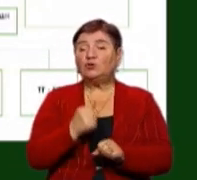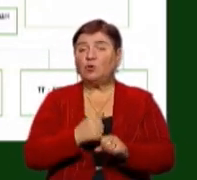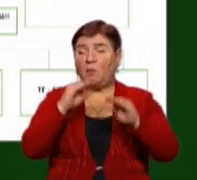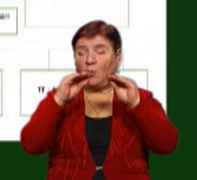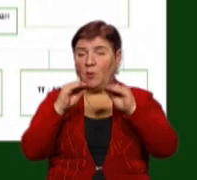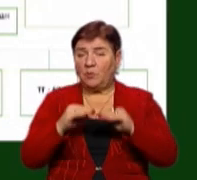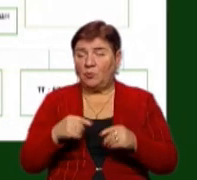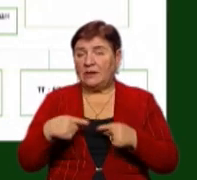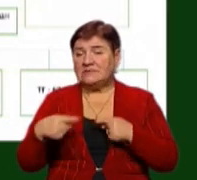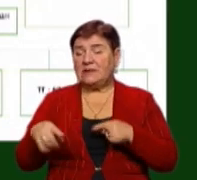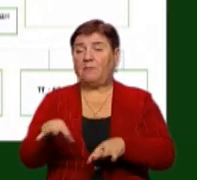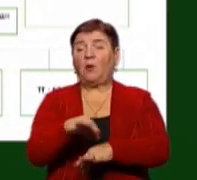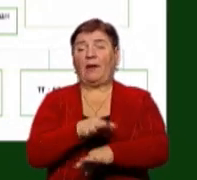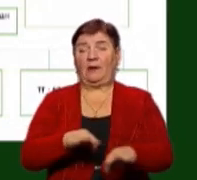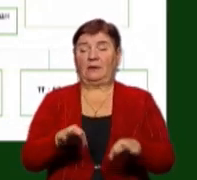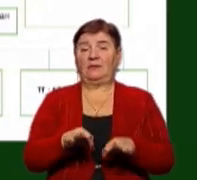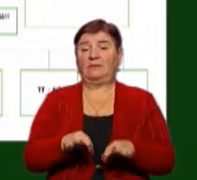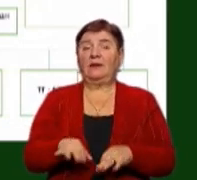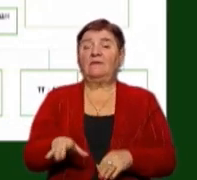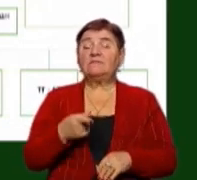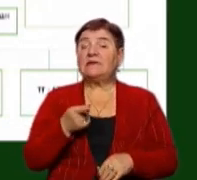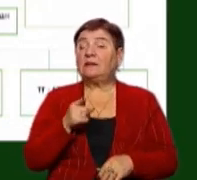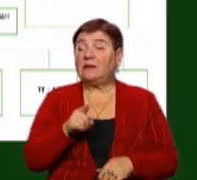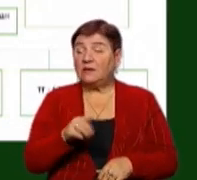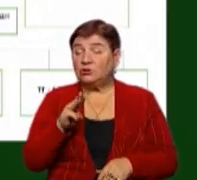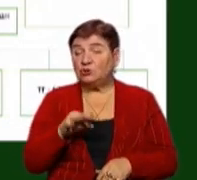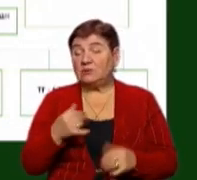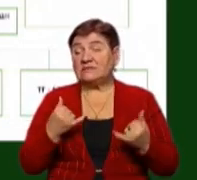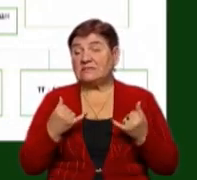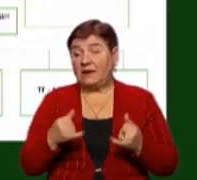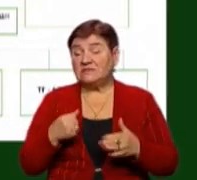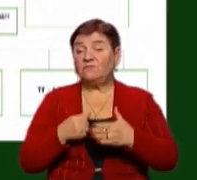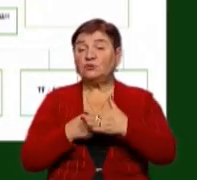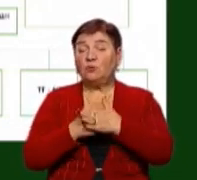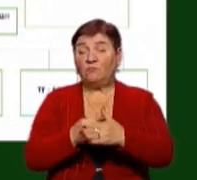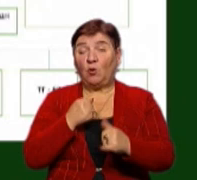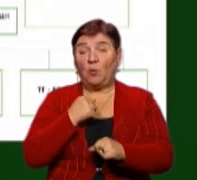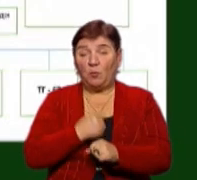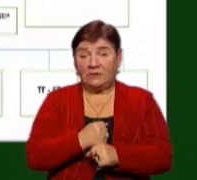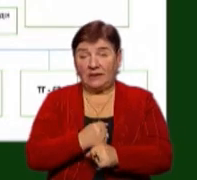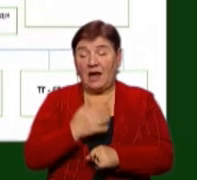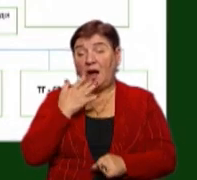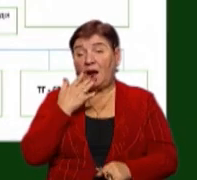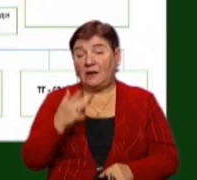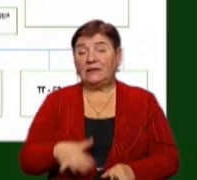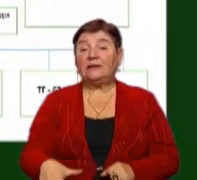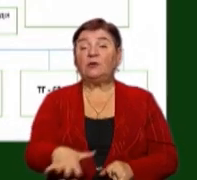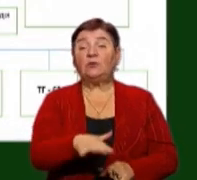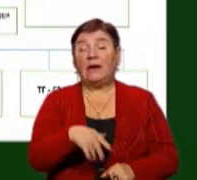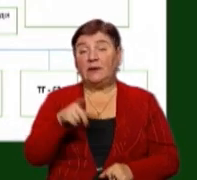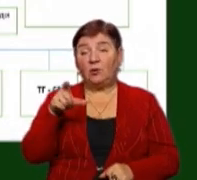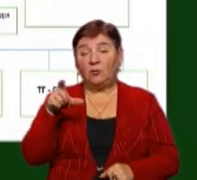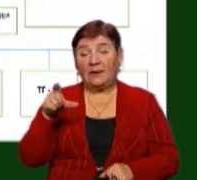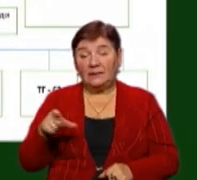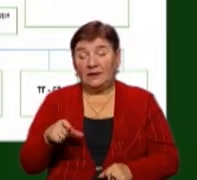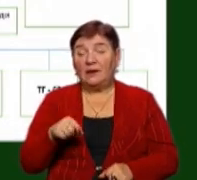розробку різного роду проєктів, все те, що зараз покладено в основу роботи, власне, Ради територіальних громад, а